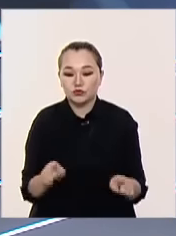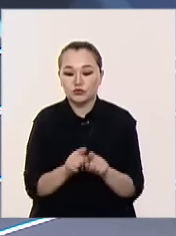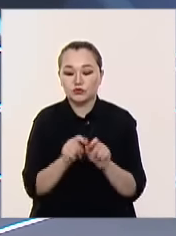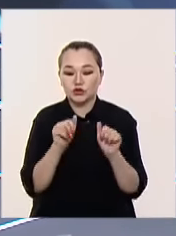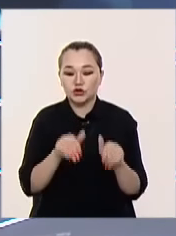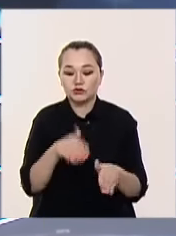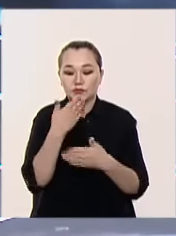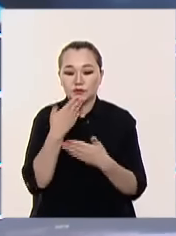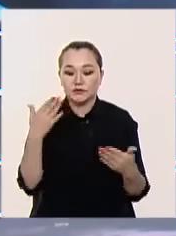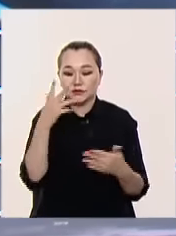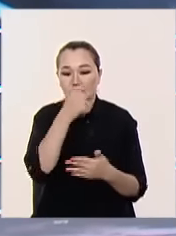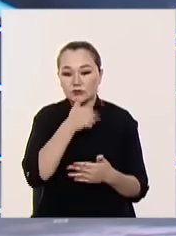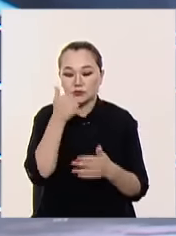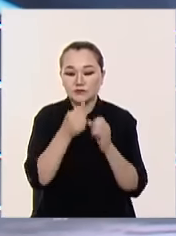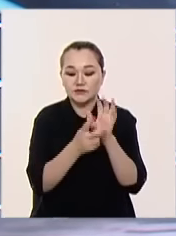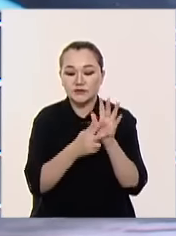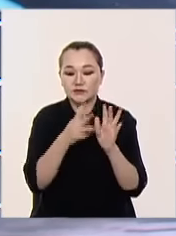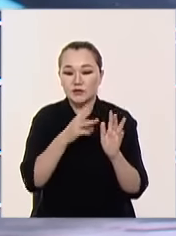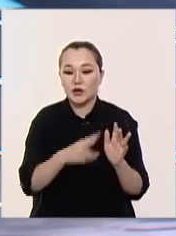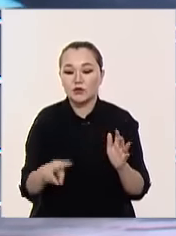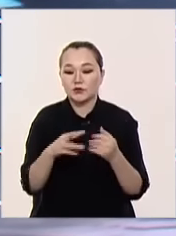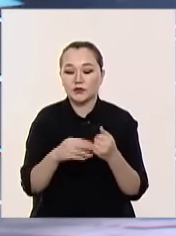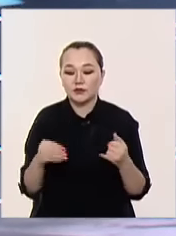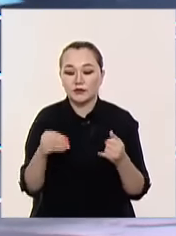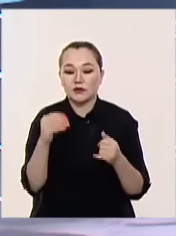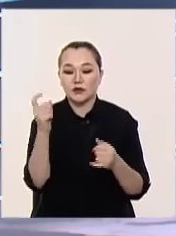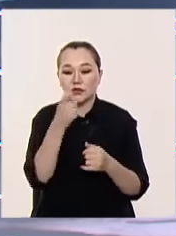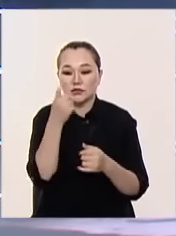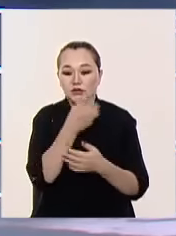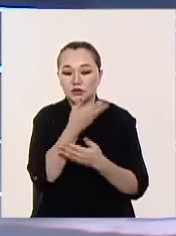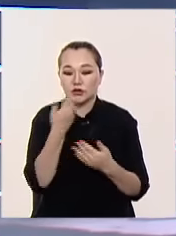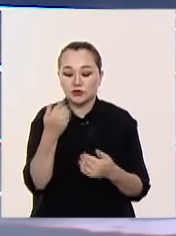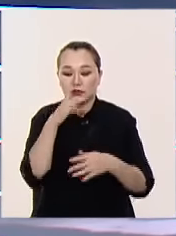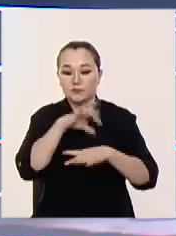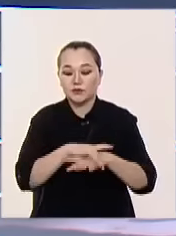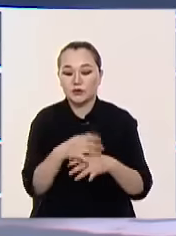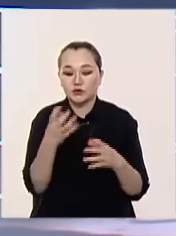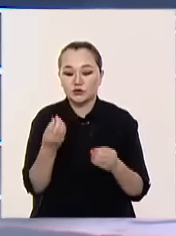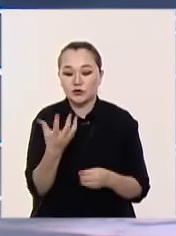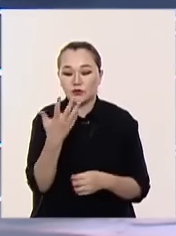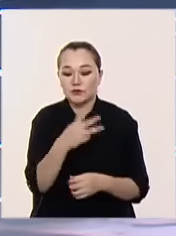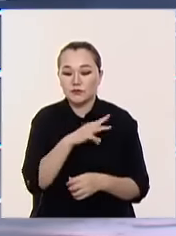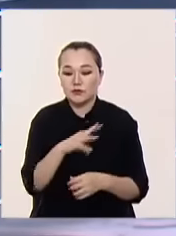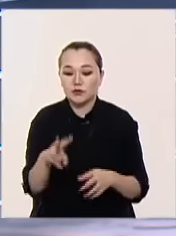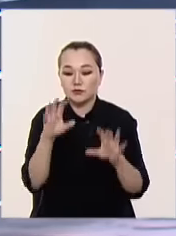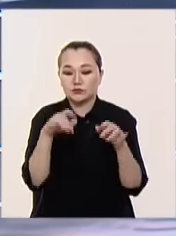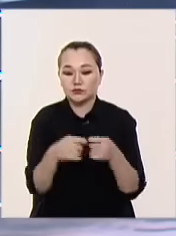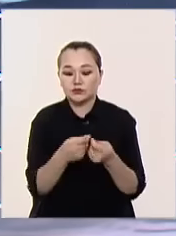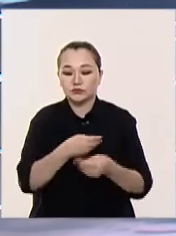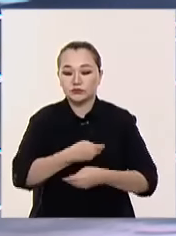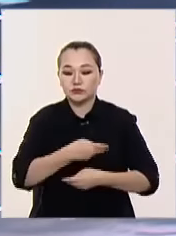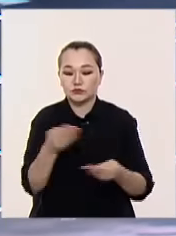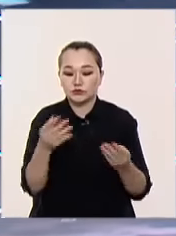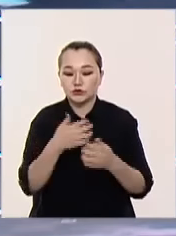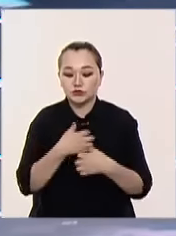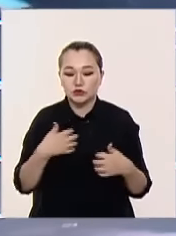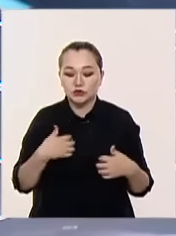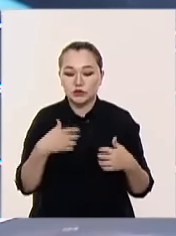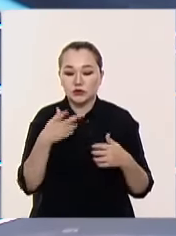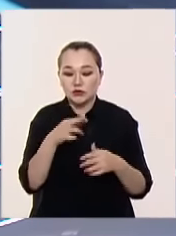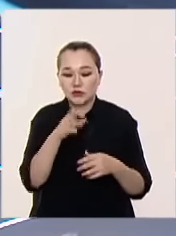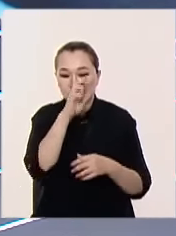соңғы 3 жылда 18 миллион гектар жердің игерусіз қалғанын анықтапты. Тағы 5 миллион гектар заңсыз берілген жайылымды мемлекет